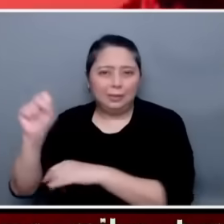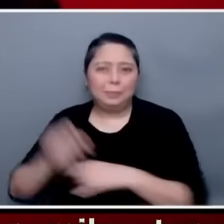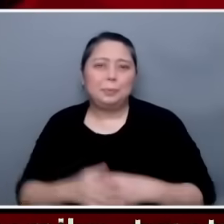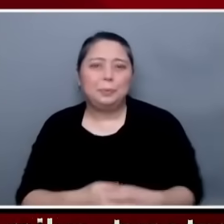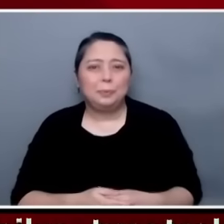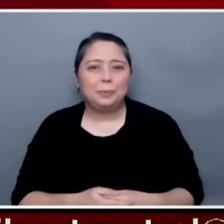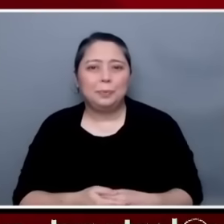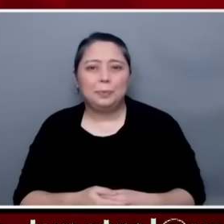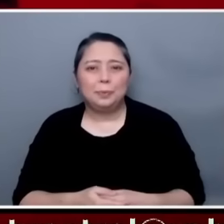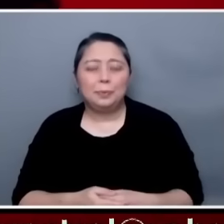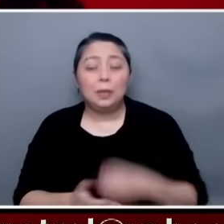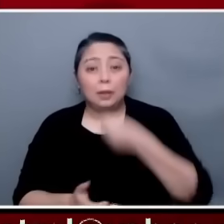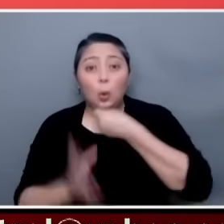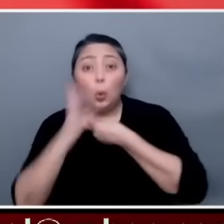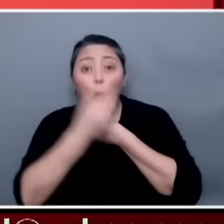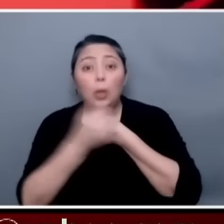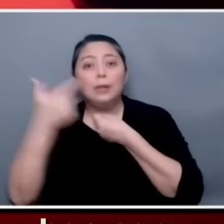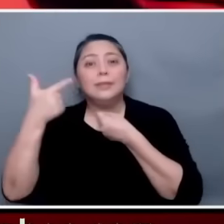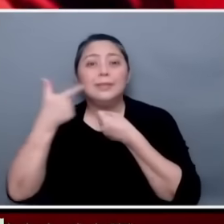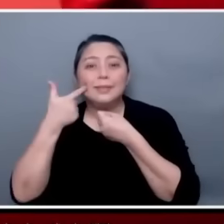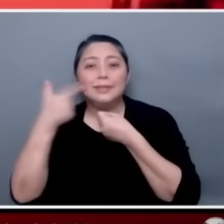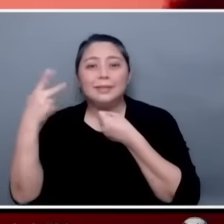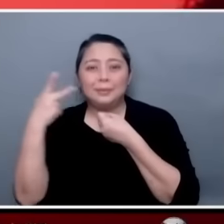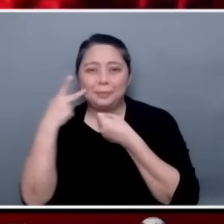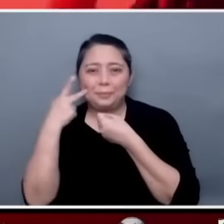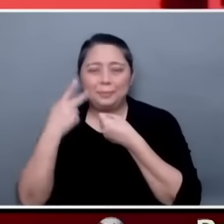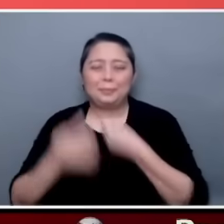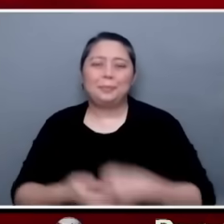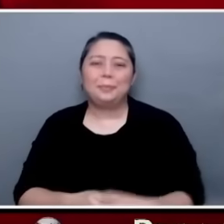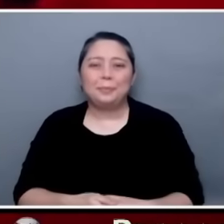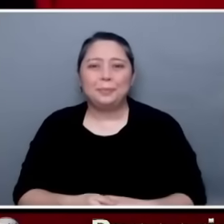Ganiel Krishnan, ABS-CBN News.